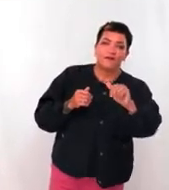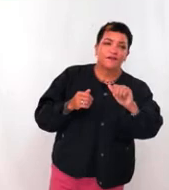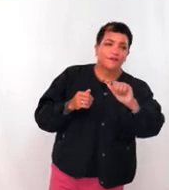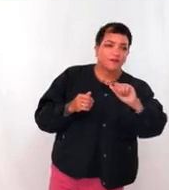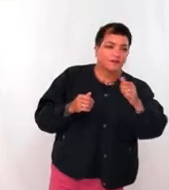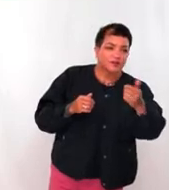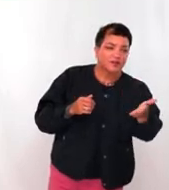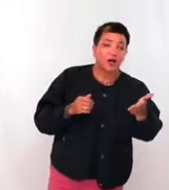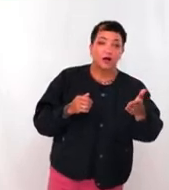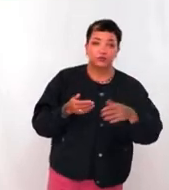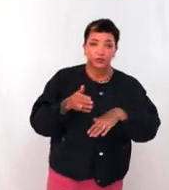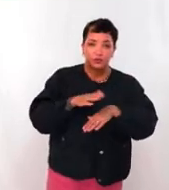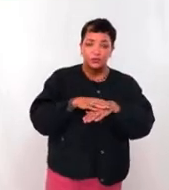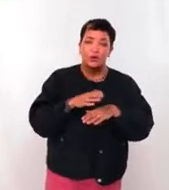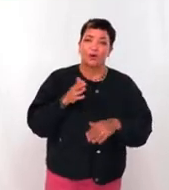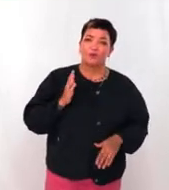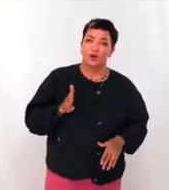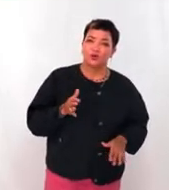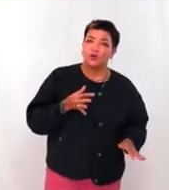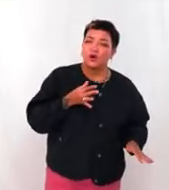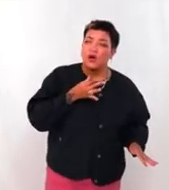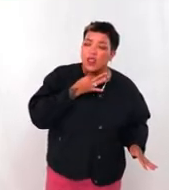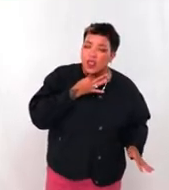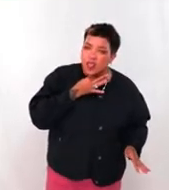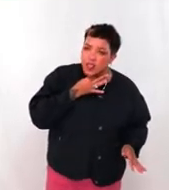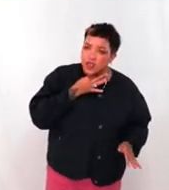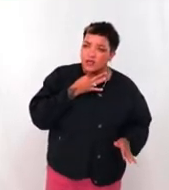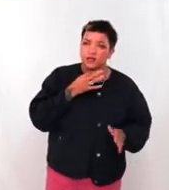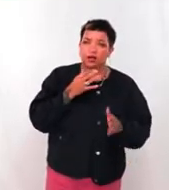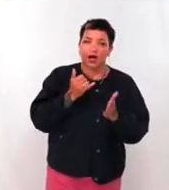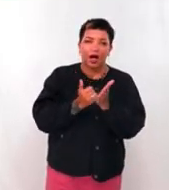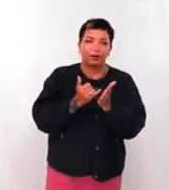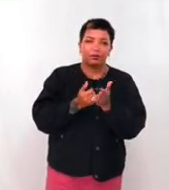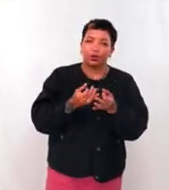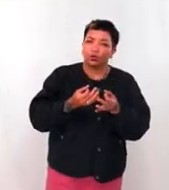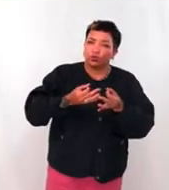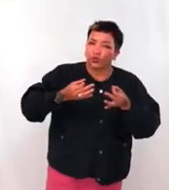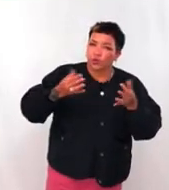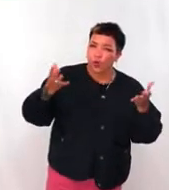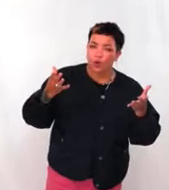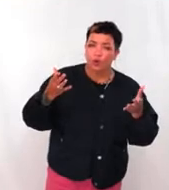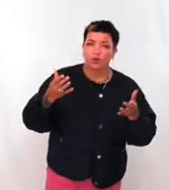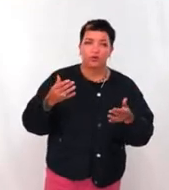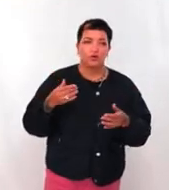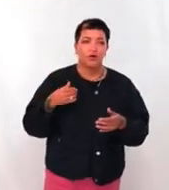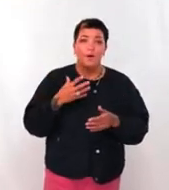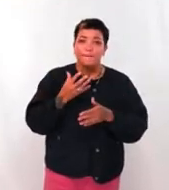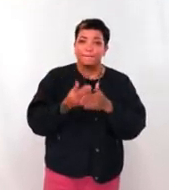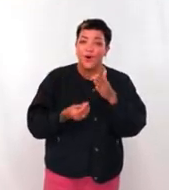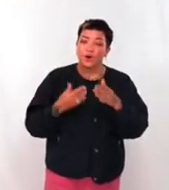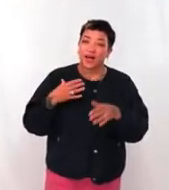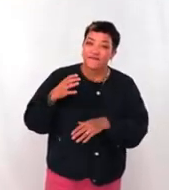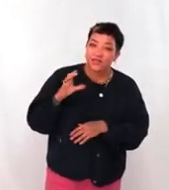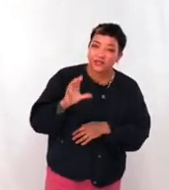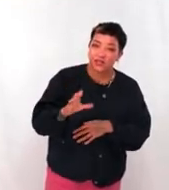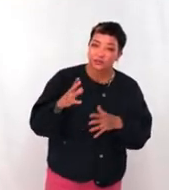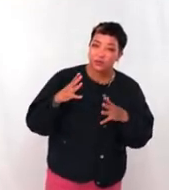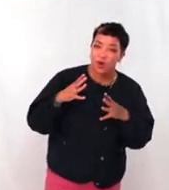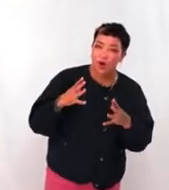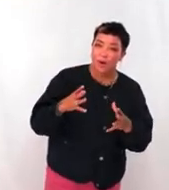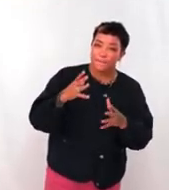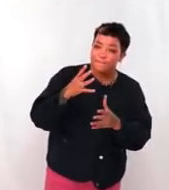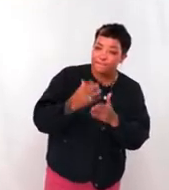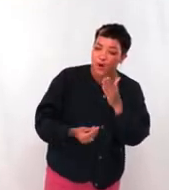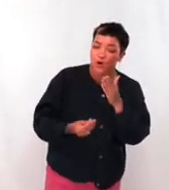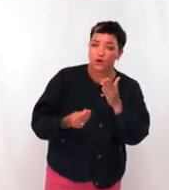Bordeaux s'étouffe. S'étouffe de ses impôts, étouffe du manque d'investissement, et pas sur des investissements mineurs,